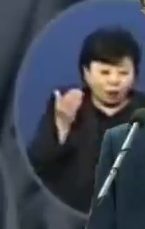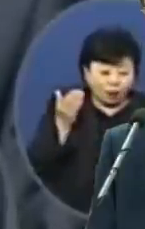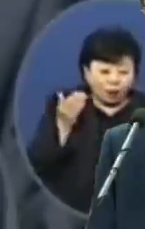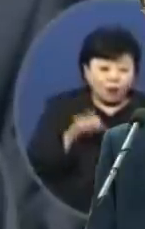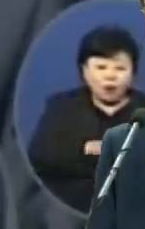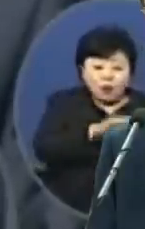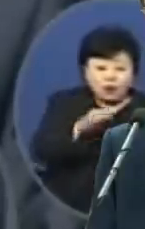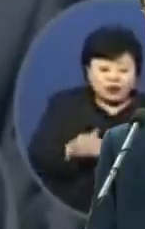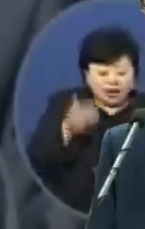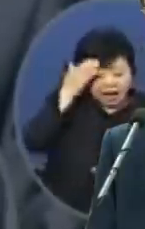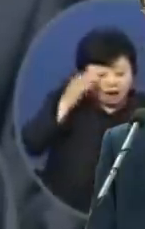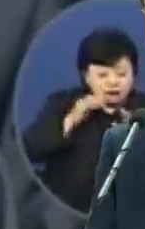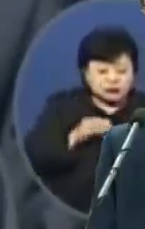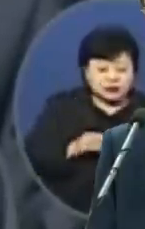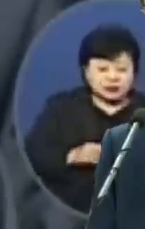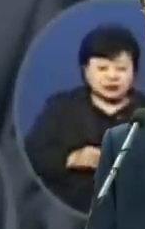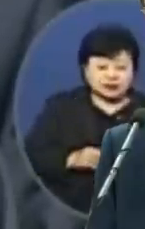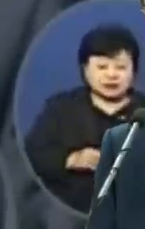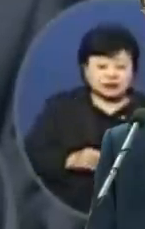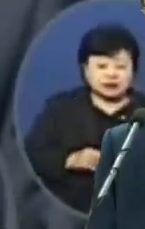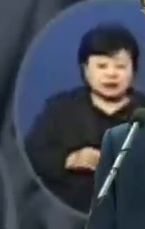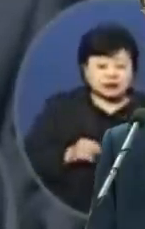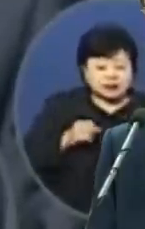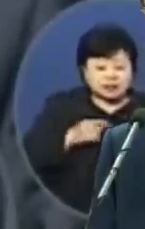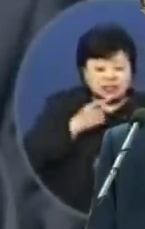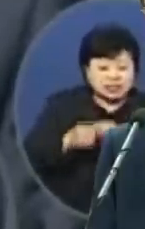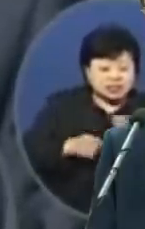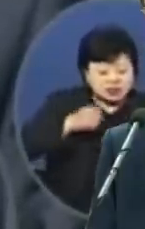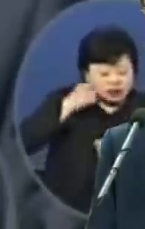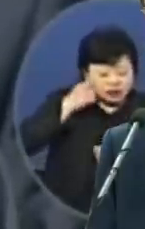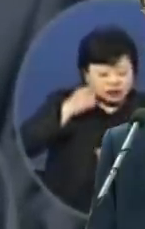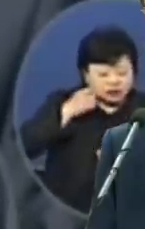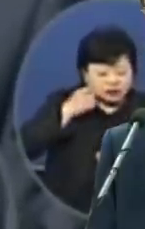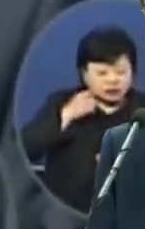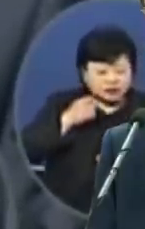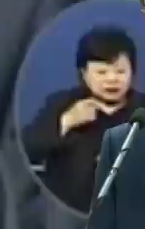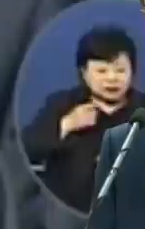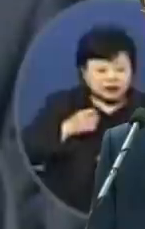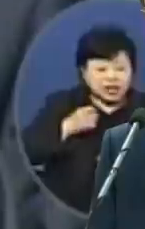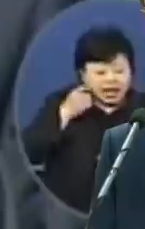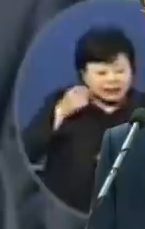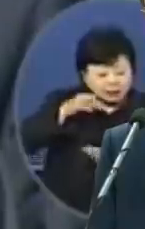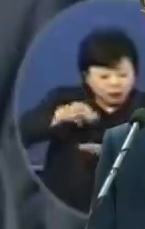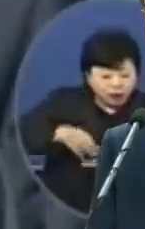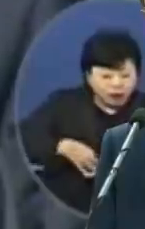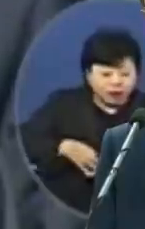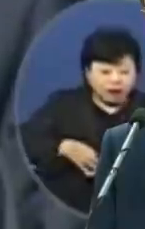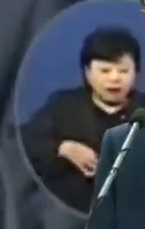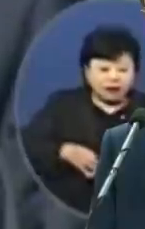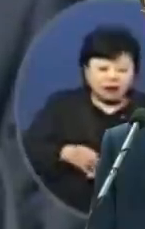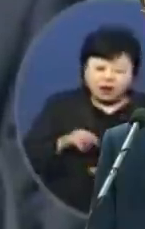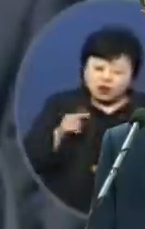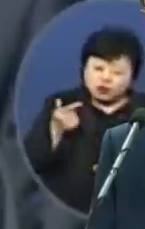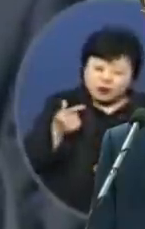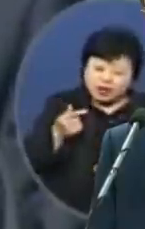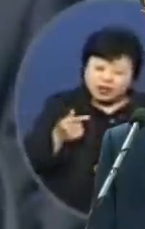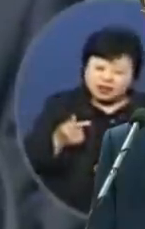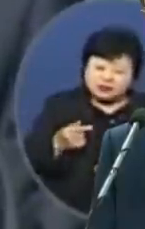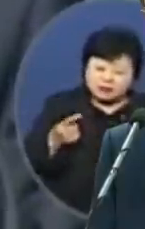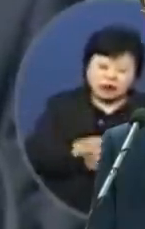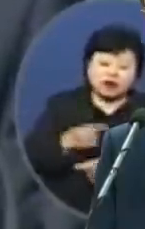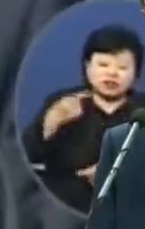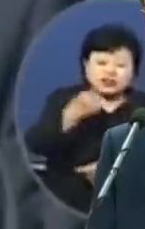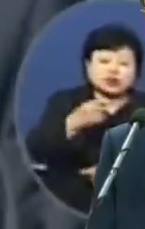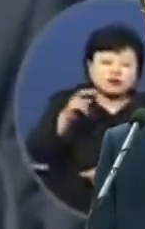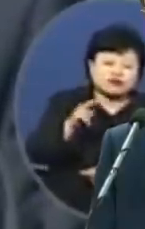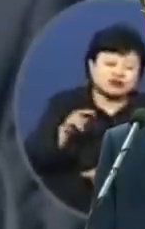우리 한국의 국민 소득이 600불에서 1000불만 되더라도 우리가 자랑스럽게 살 수 있으니 그렇게